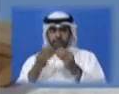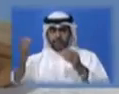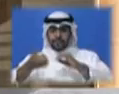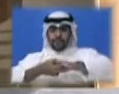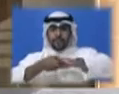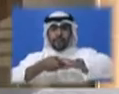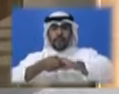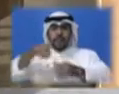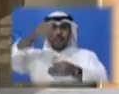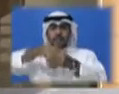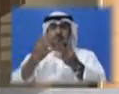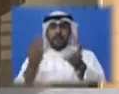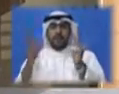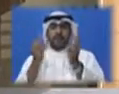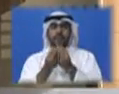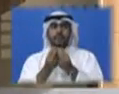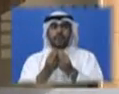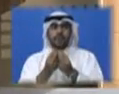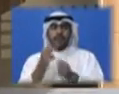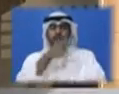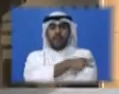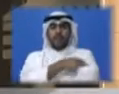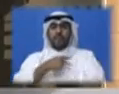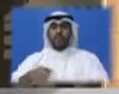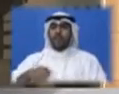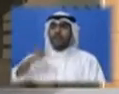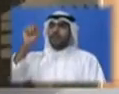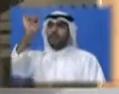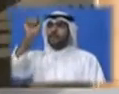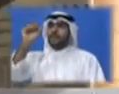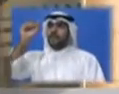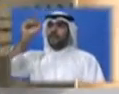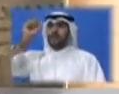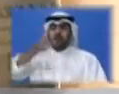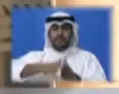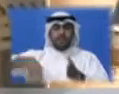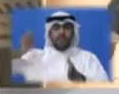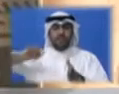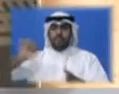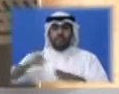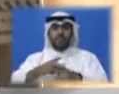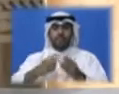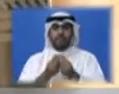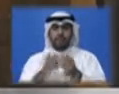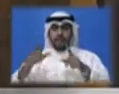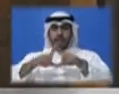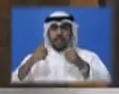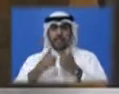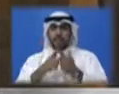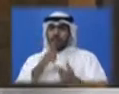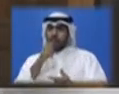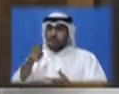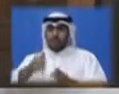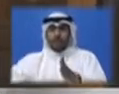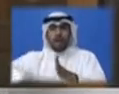العربي برئاسة عضو مجلس الأمة الأستاذ فيصل الشايع. اللجنة تبحث في الترشيحات المقدمة لمنصب